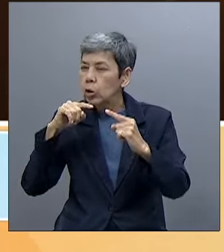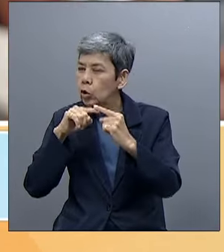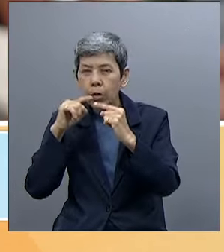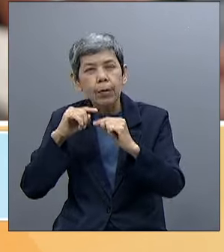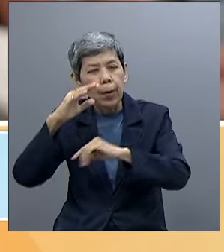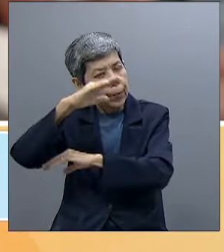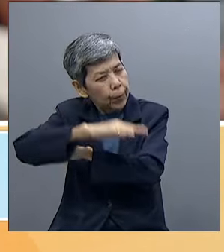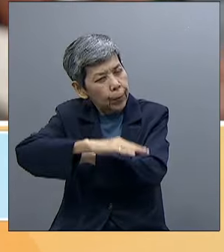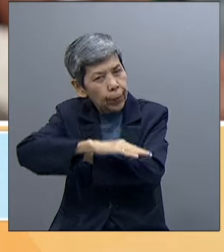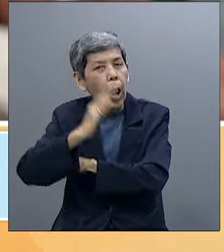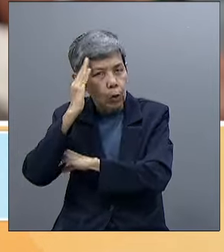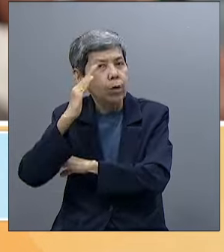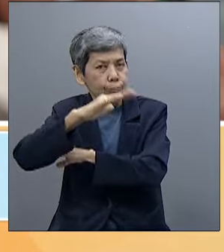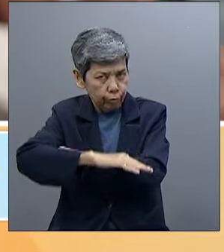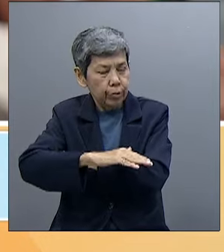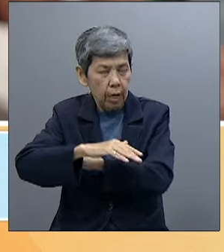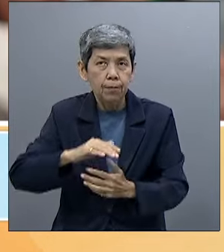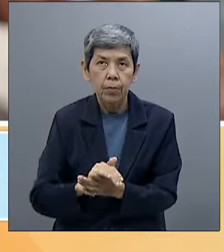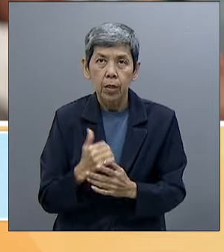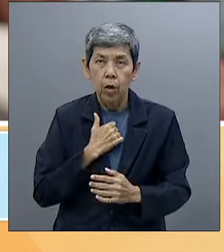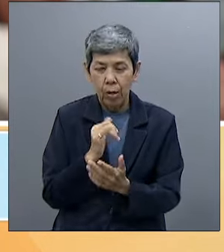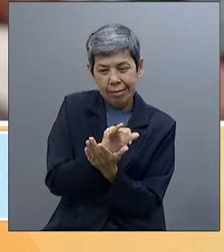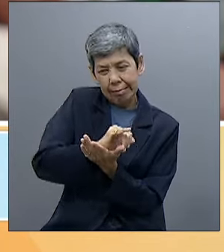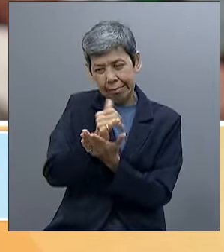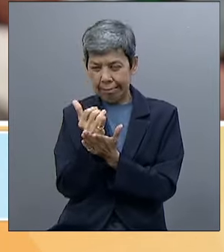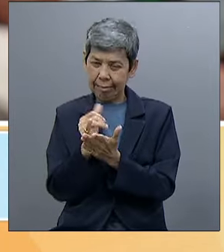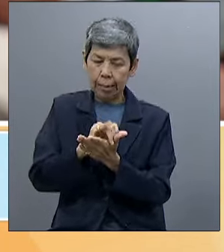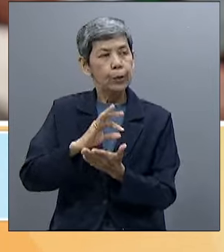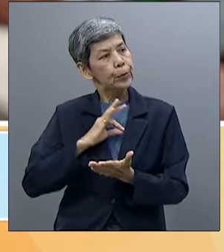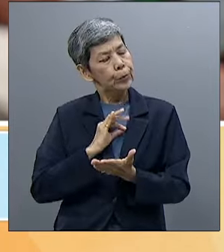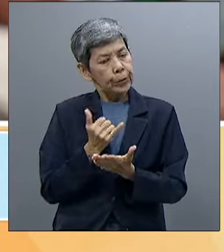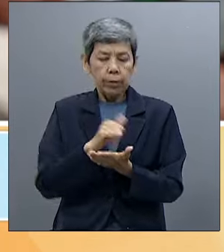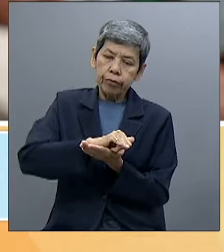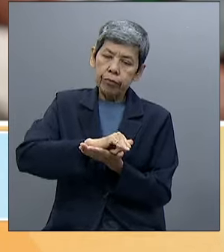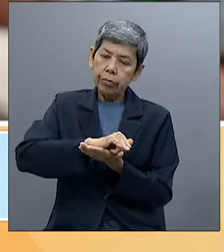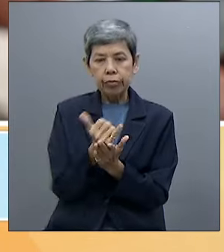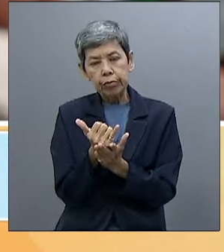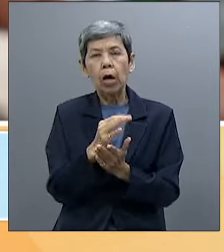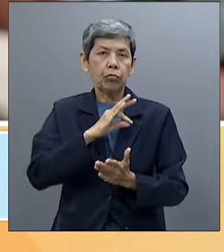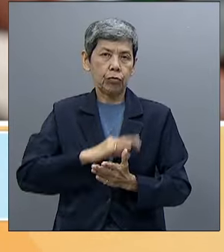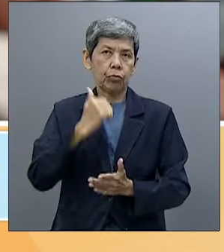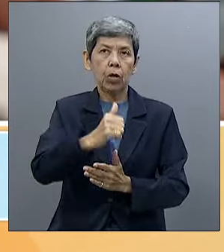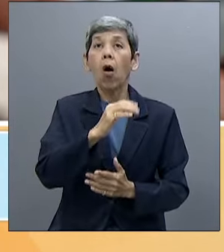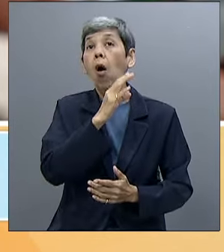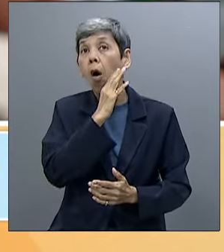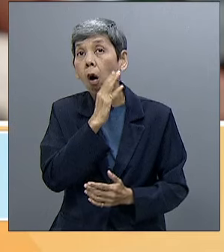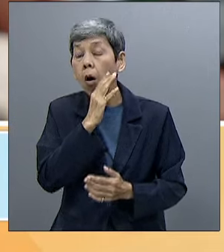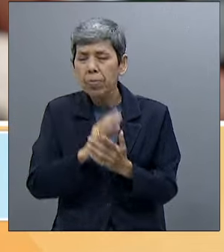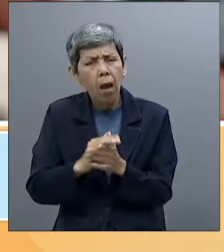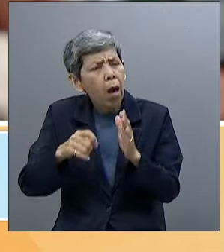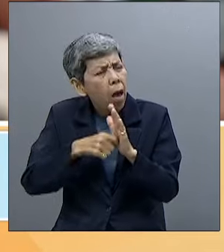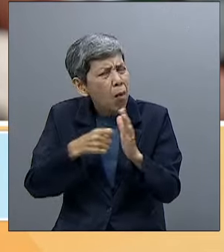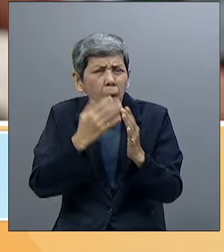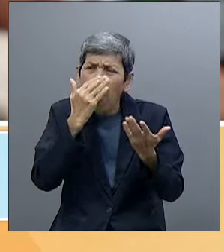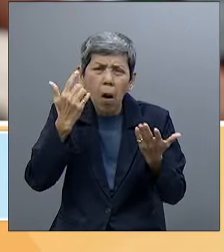ช่วงเวลาใกล้ๆเวลาเข้านอนเวลาขยับแล้วจะรู้สึกดีขึ้นนะคะทีนี้ถ้าเกิดว่าหาสาเหตุไม่